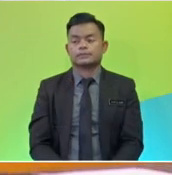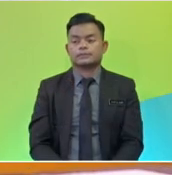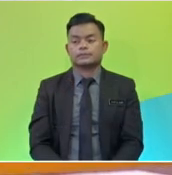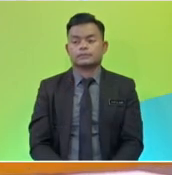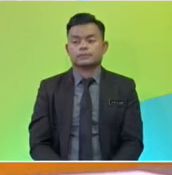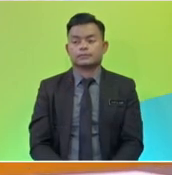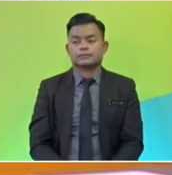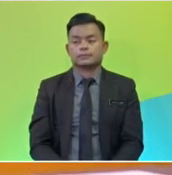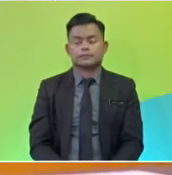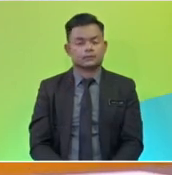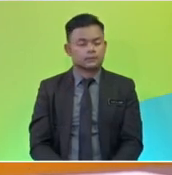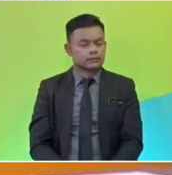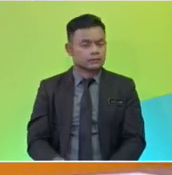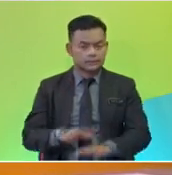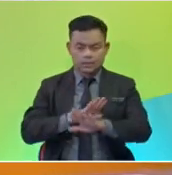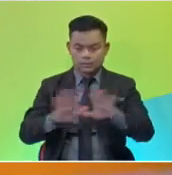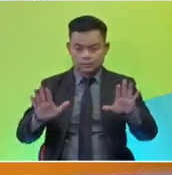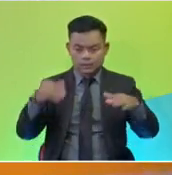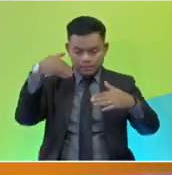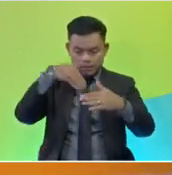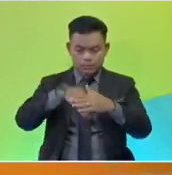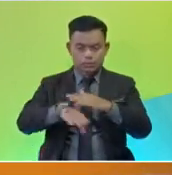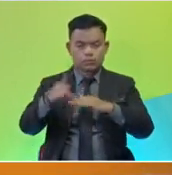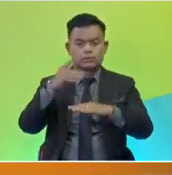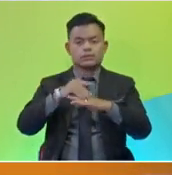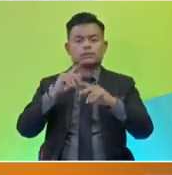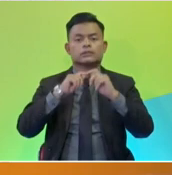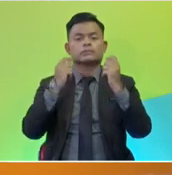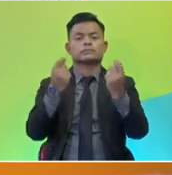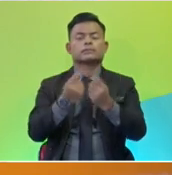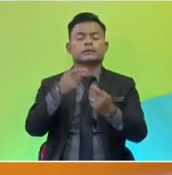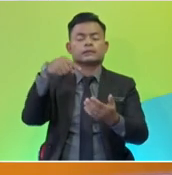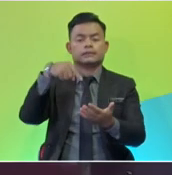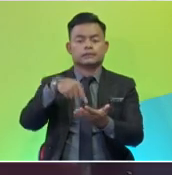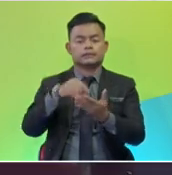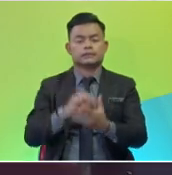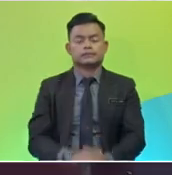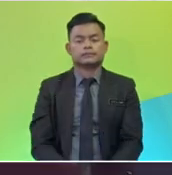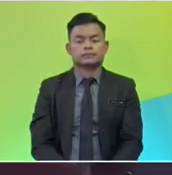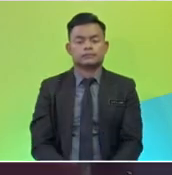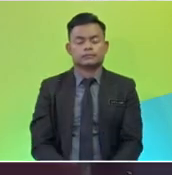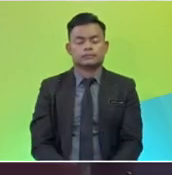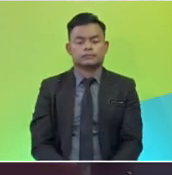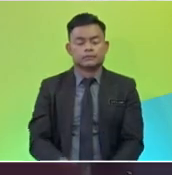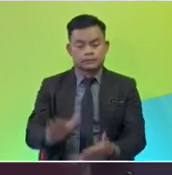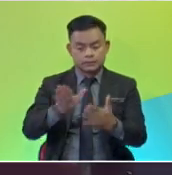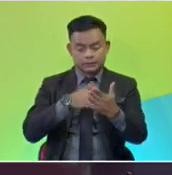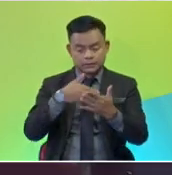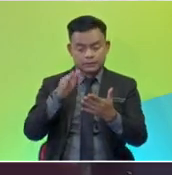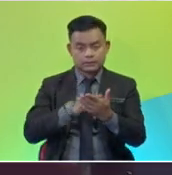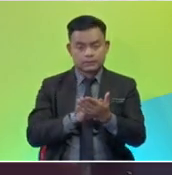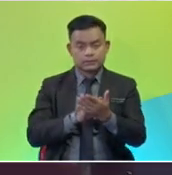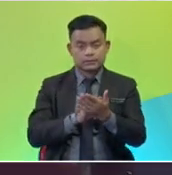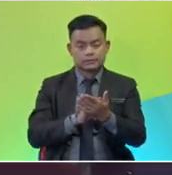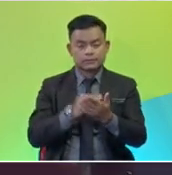kawasan ini Oke kalau murid-murid di rumah nampak okey kita akan catkan bagi terang dengan menggunakan Col air Abang